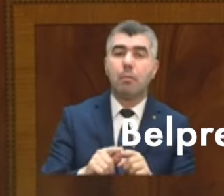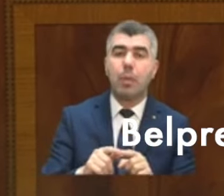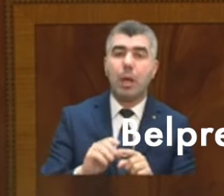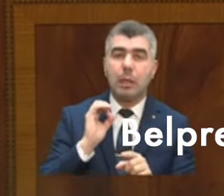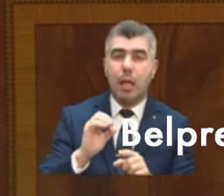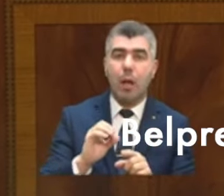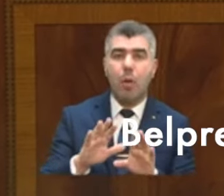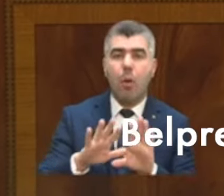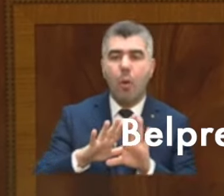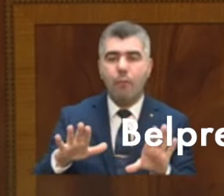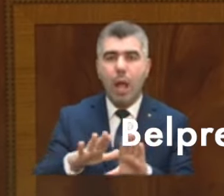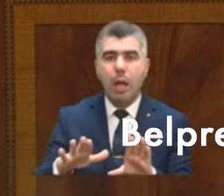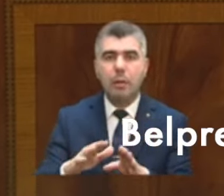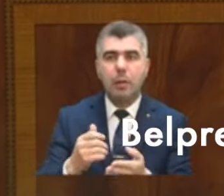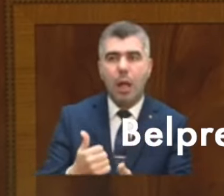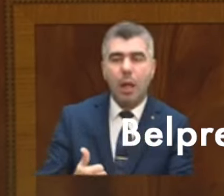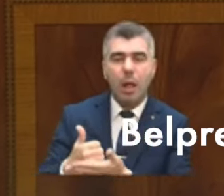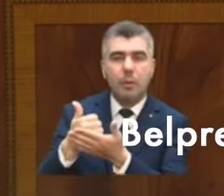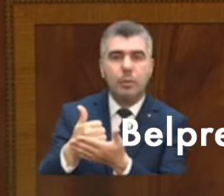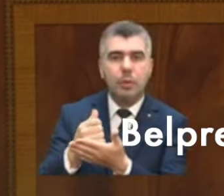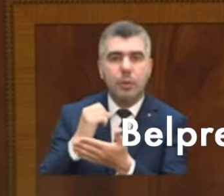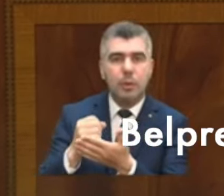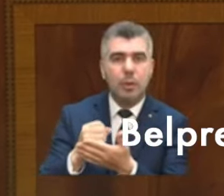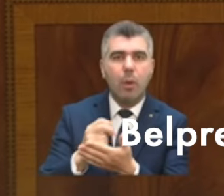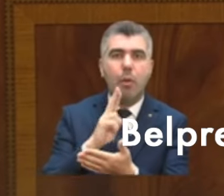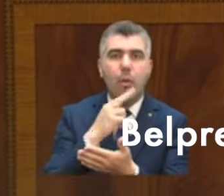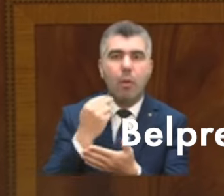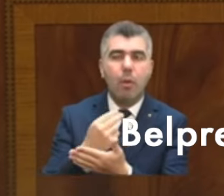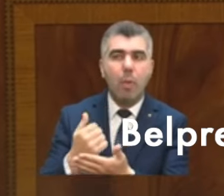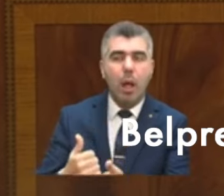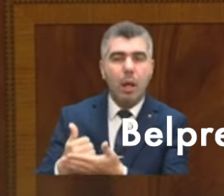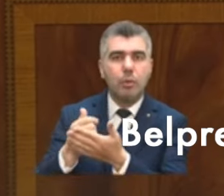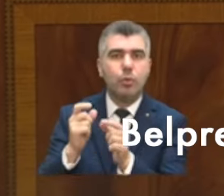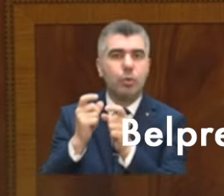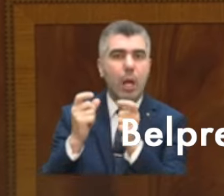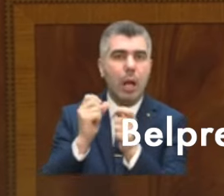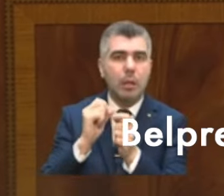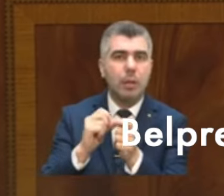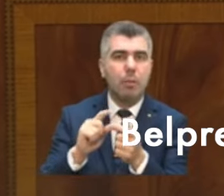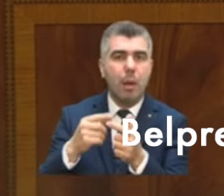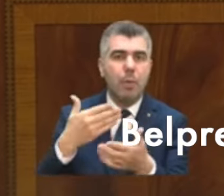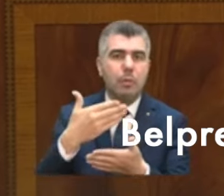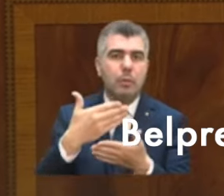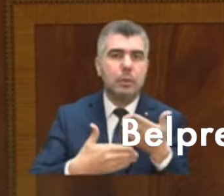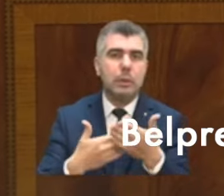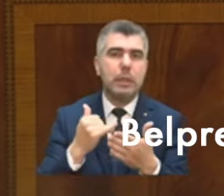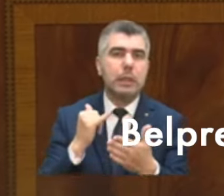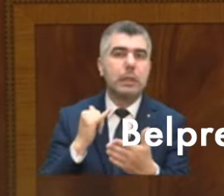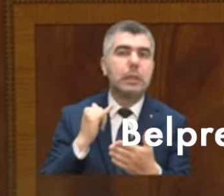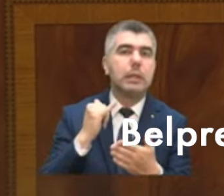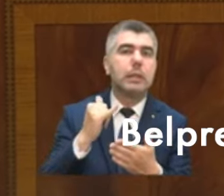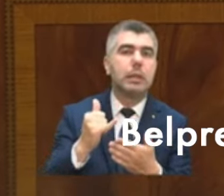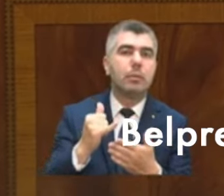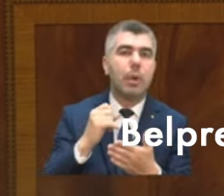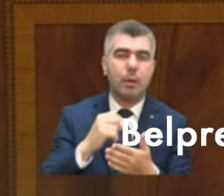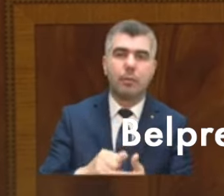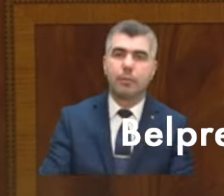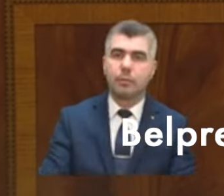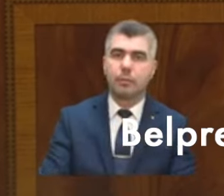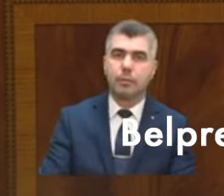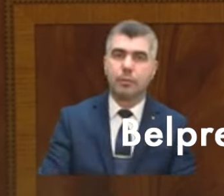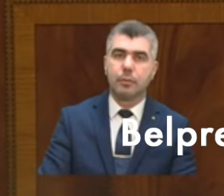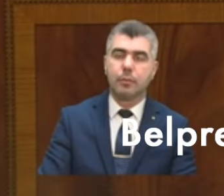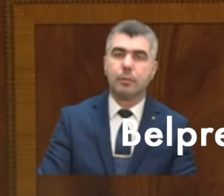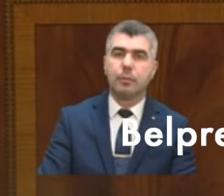الاصول العقاريه للدوله مع الحفاظ على استعمالها في اطار عقود طويله الامد